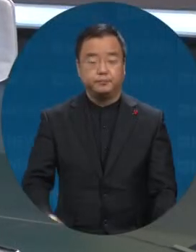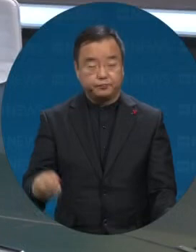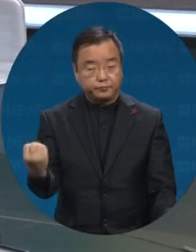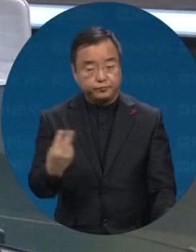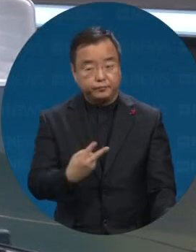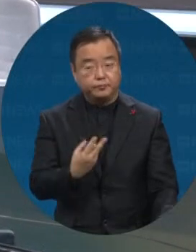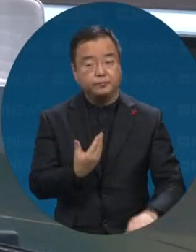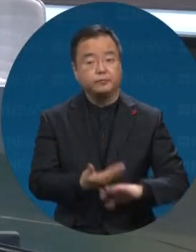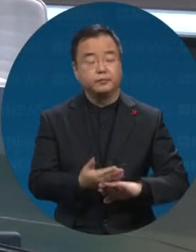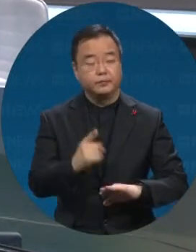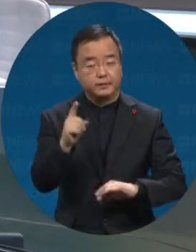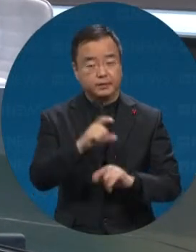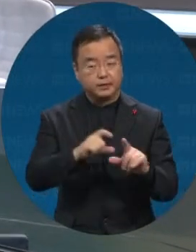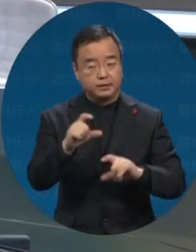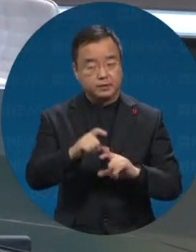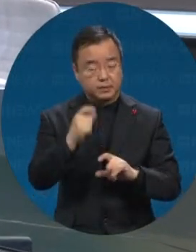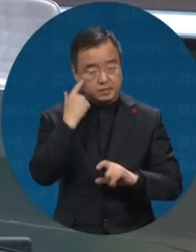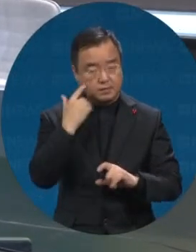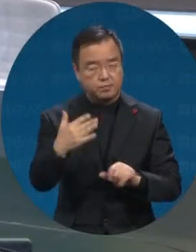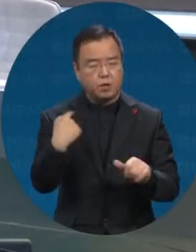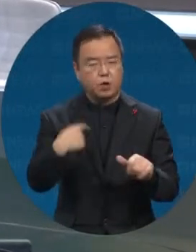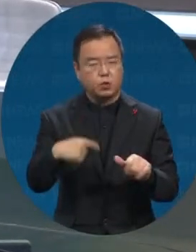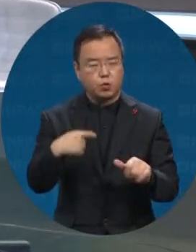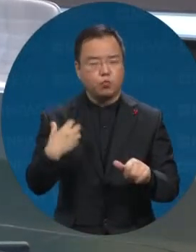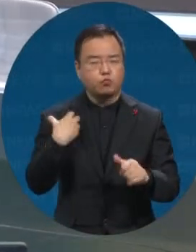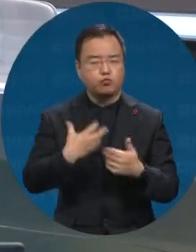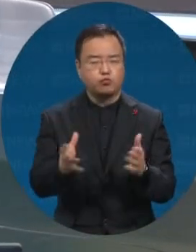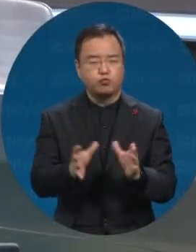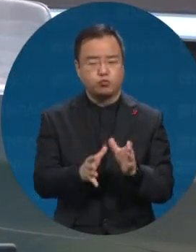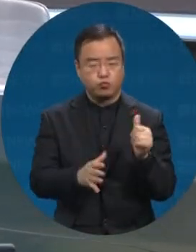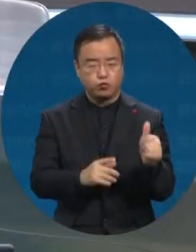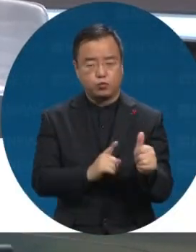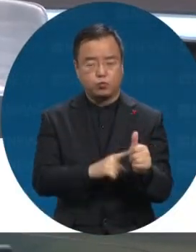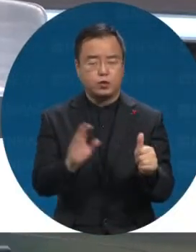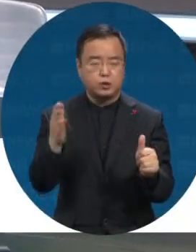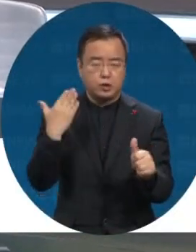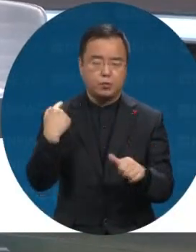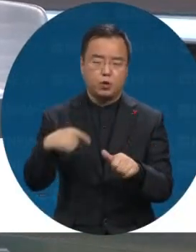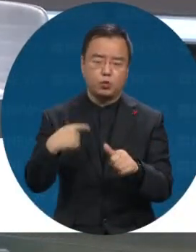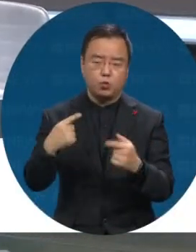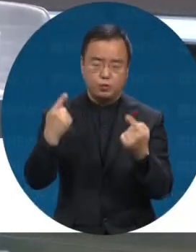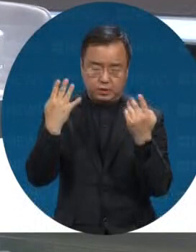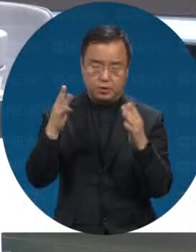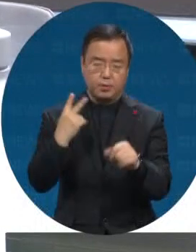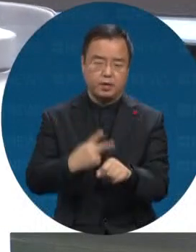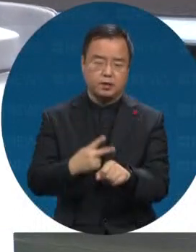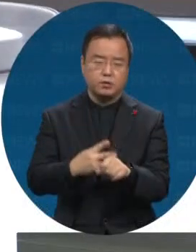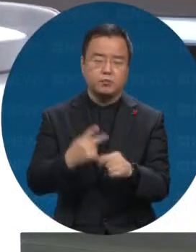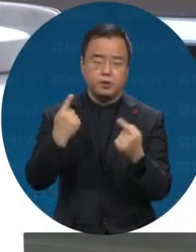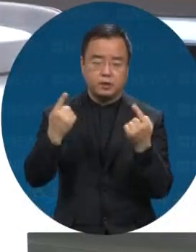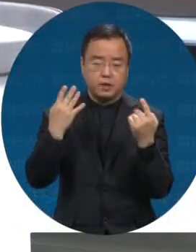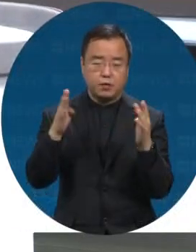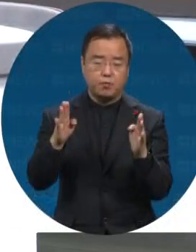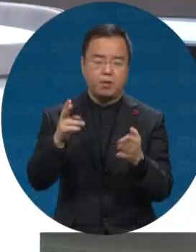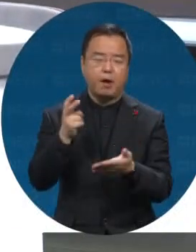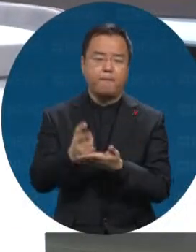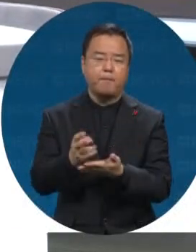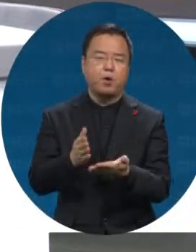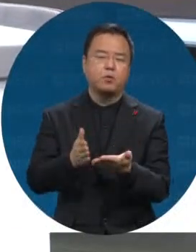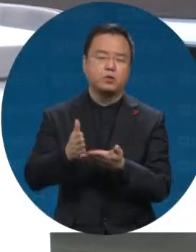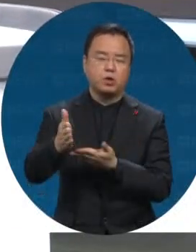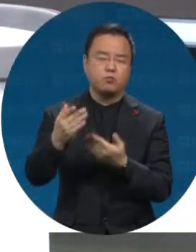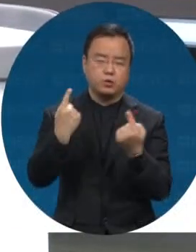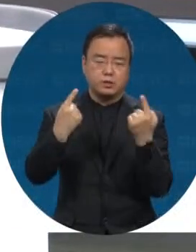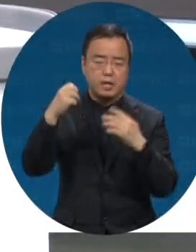하나 여쭤보겠습니다 2조 사회부총리 기업 교육부 장관이요 최근 교대사대를 로스쿨처럼 체계로 바꾸겠다